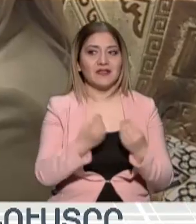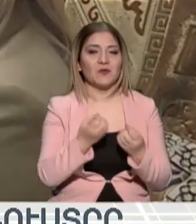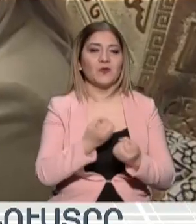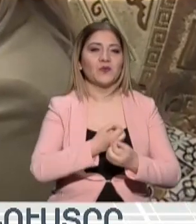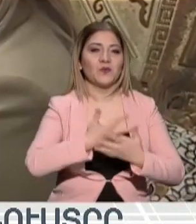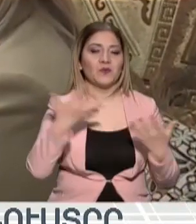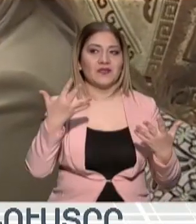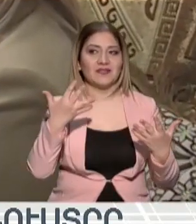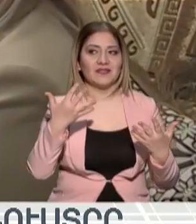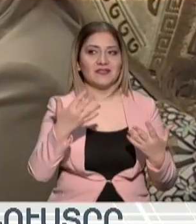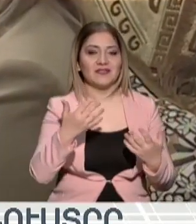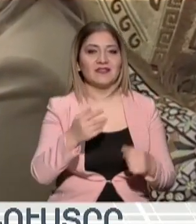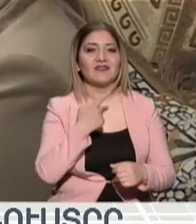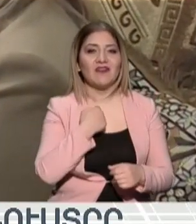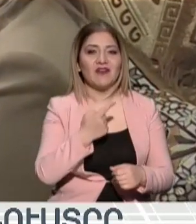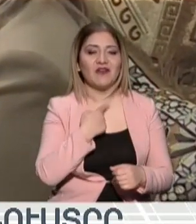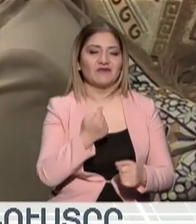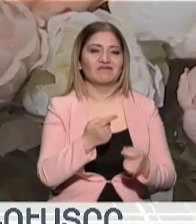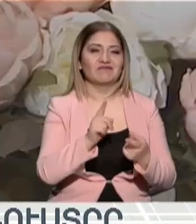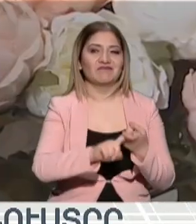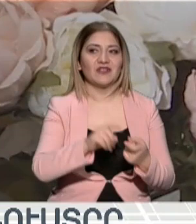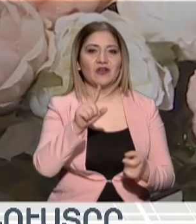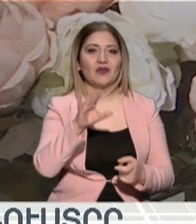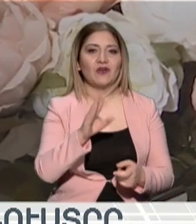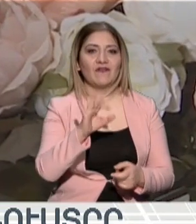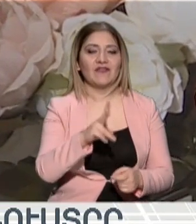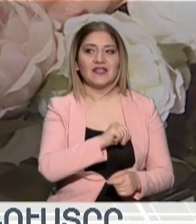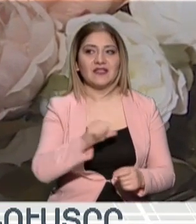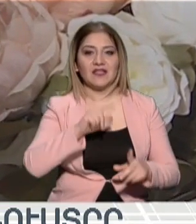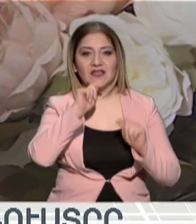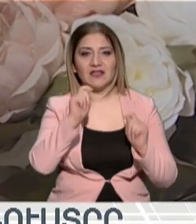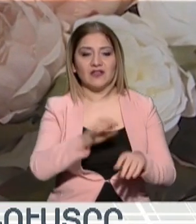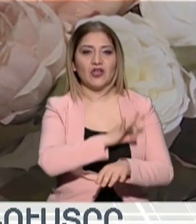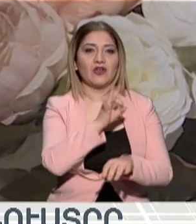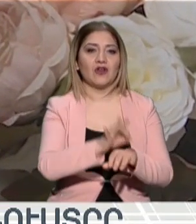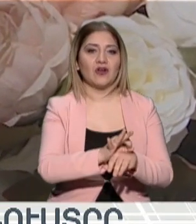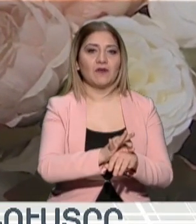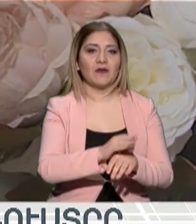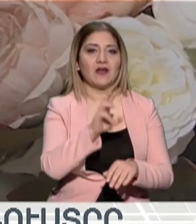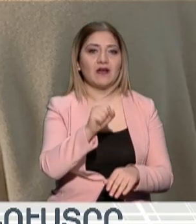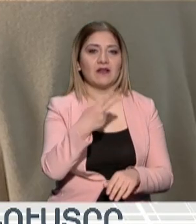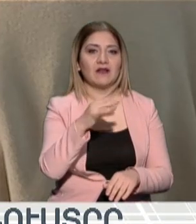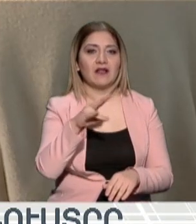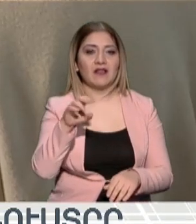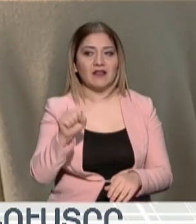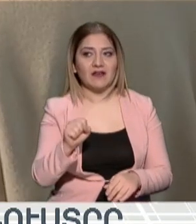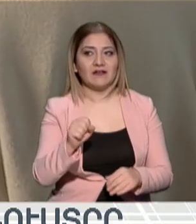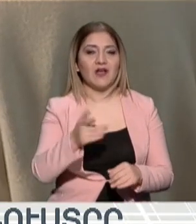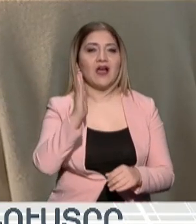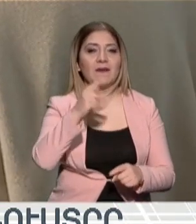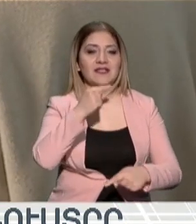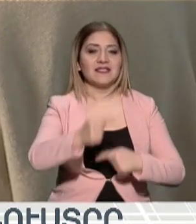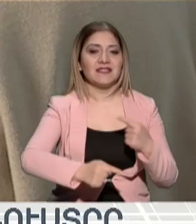լուսավոր կետն է, նրանից են առնում կարոտը, հավատում։ Հովիկի զողողությունը երաշխավորելու է ինչպես Ադրիանայի, այնպես էլ